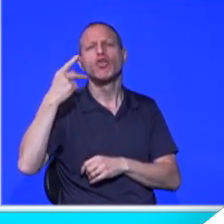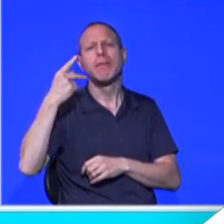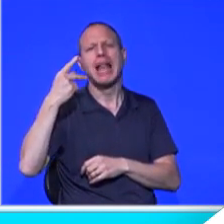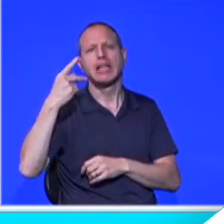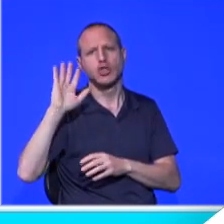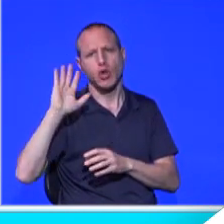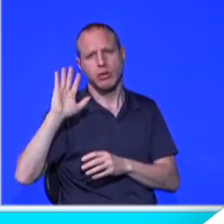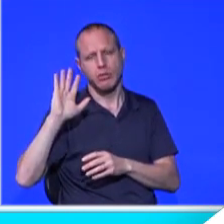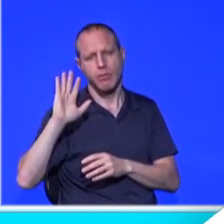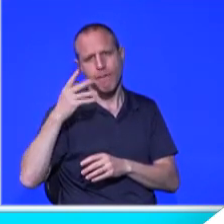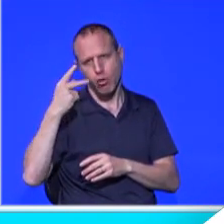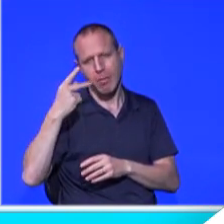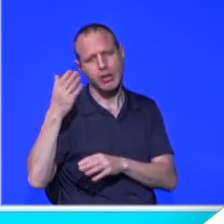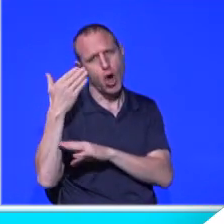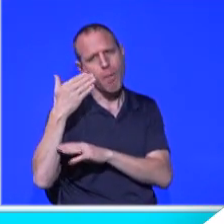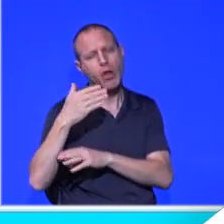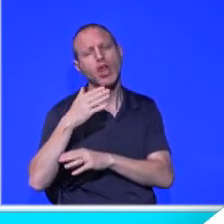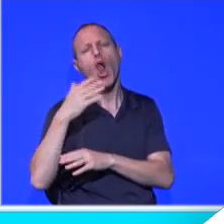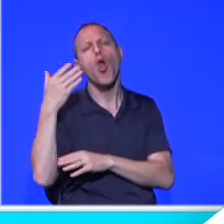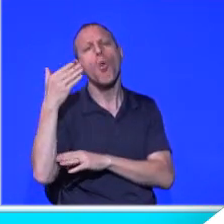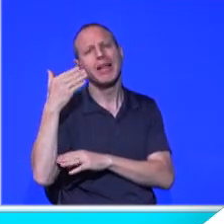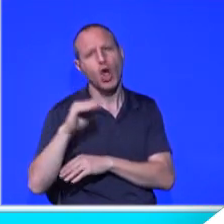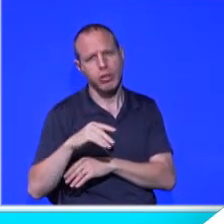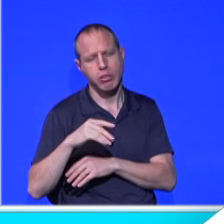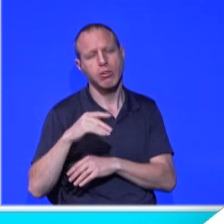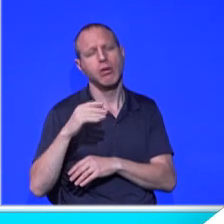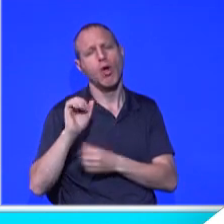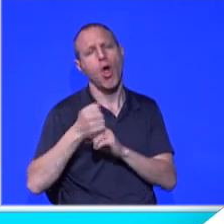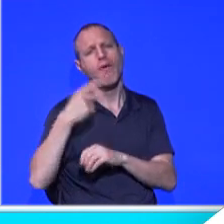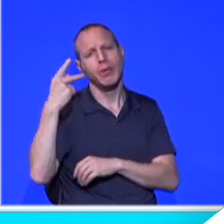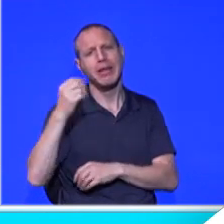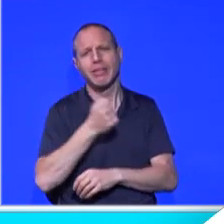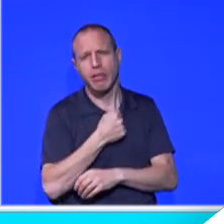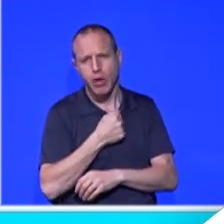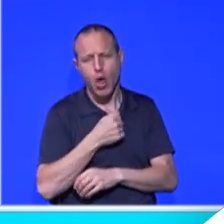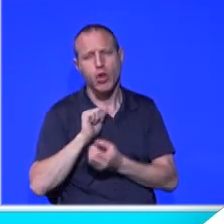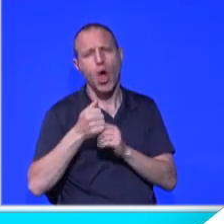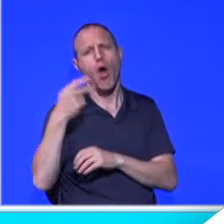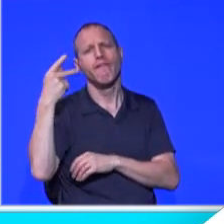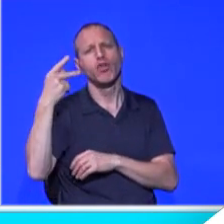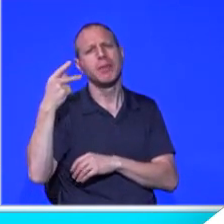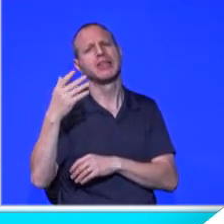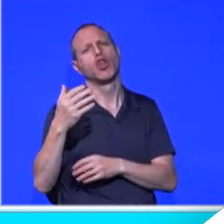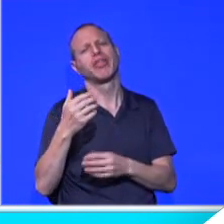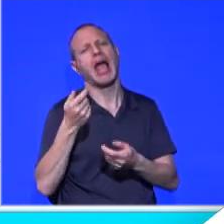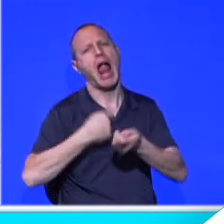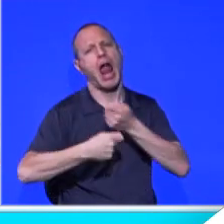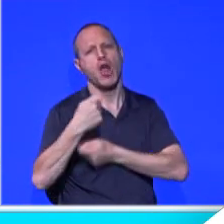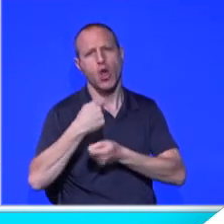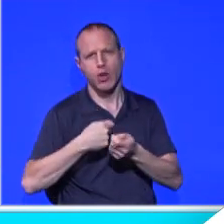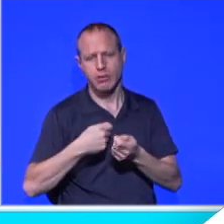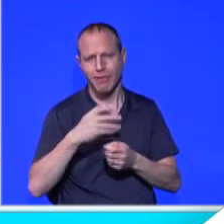פונדמנטליסטיות, פונדמנטליסטיות לאומיות לאומניות, פונדמנטליסטיות דתיות, פונדמנטליסטיות כלכליות.